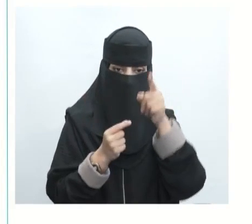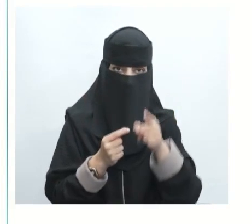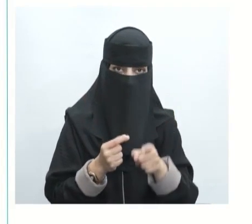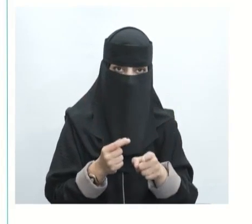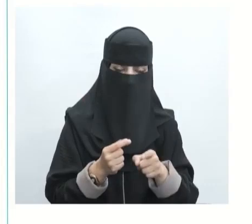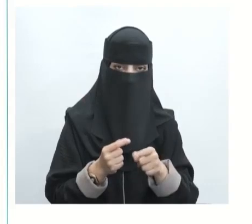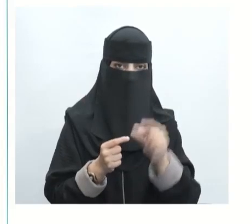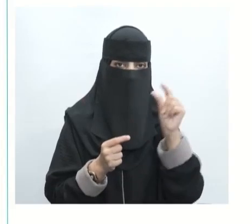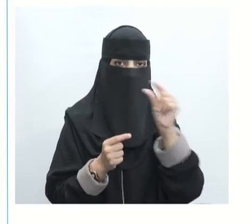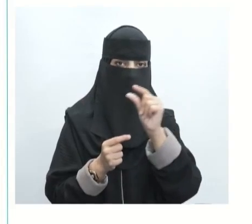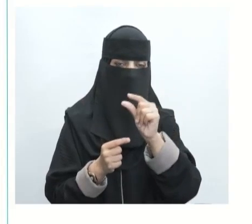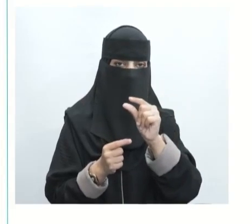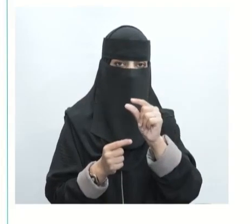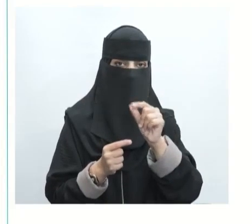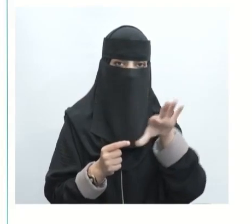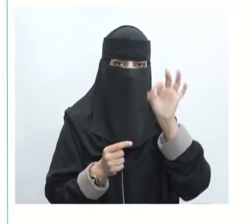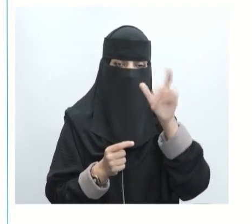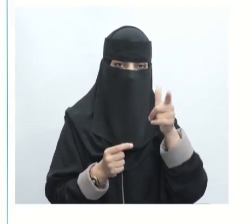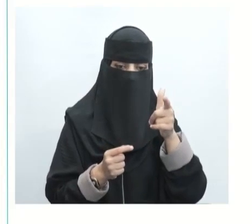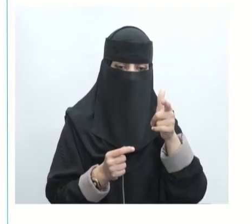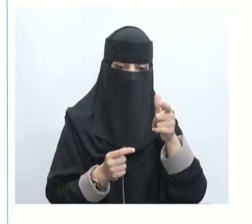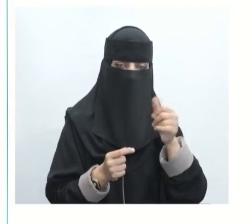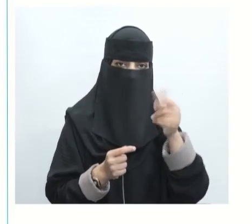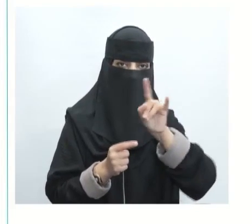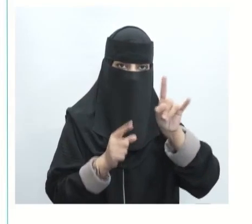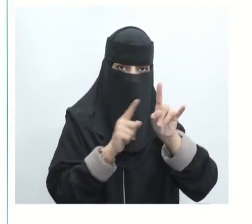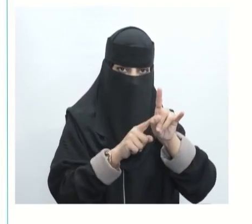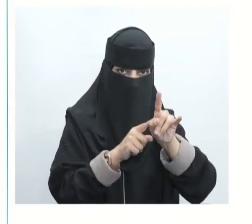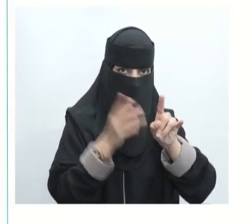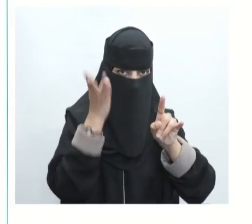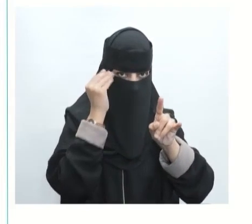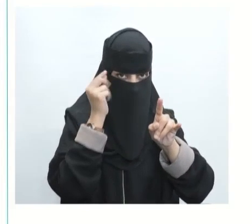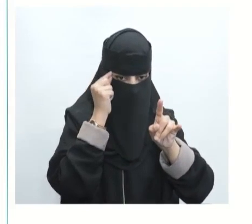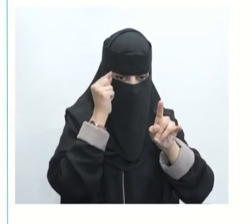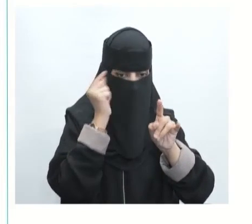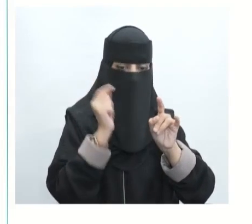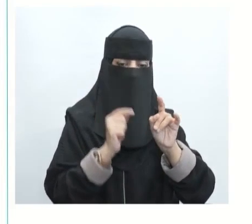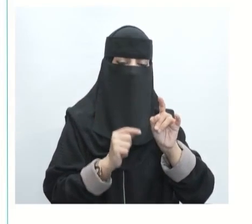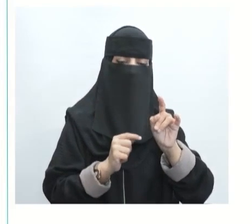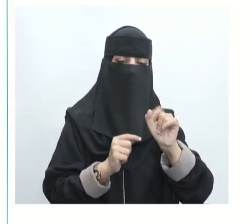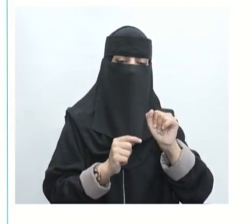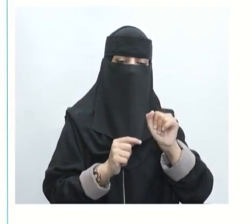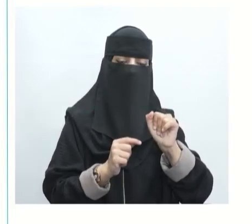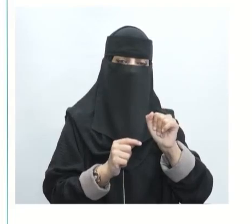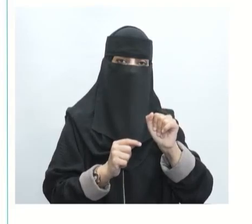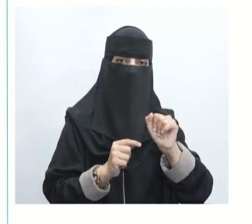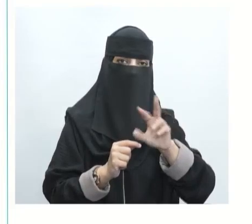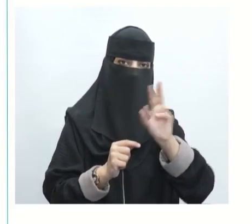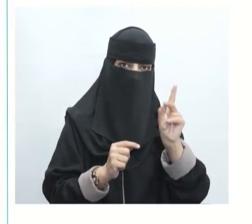إلى أدوات استثناء، فنقول لدينا إلا كما تظهر لكم،